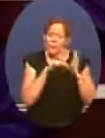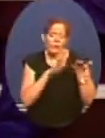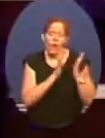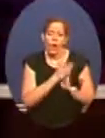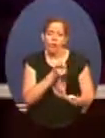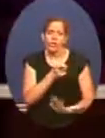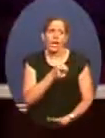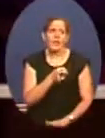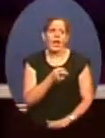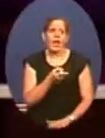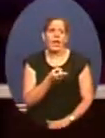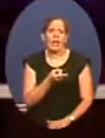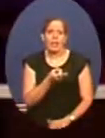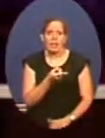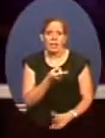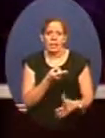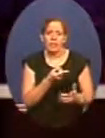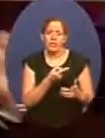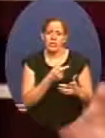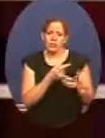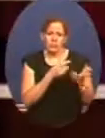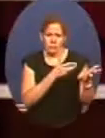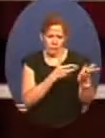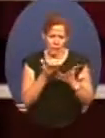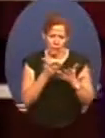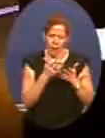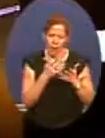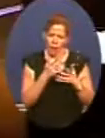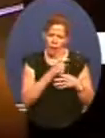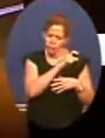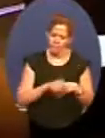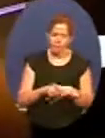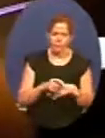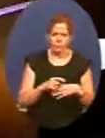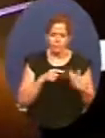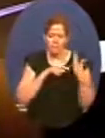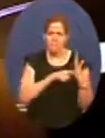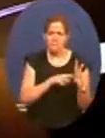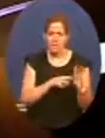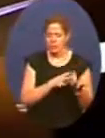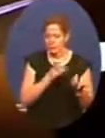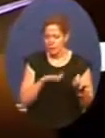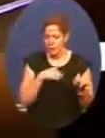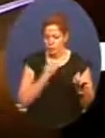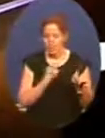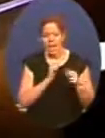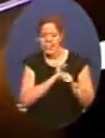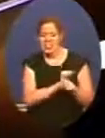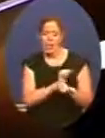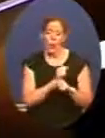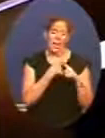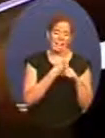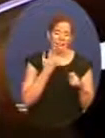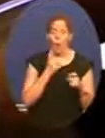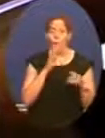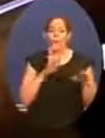חוטף רצועת אור בפרצוף, אז כן משנה אם נותן לך אותה נאונה נאצי לשעבר, או נותן לך מוסלמי,